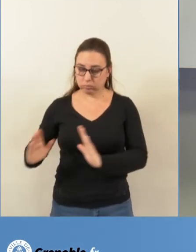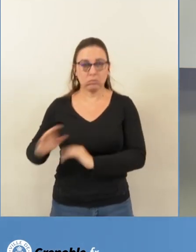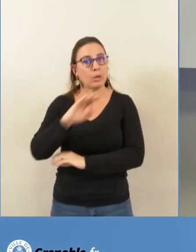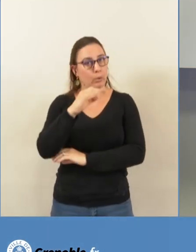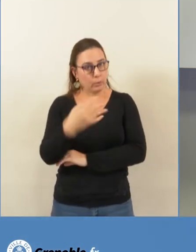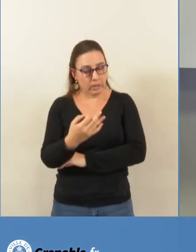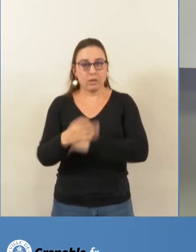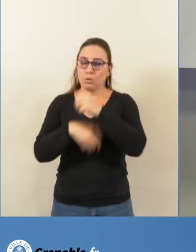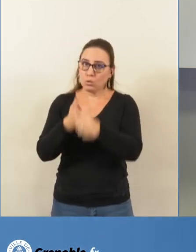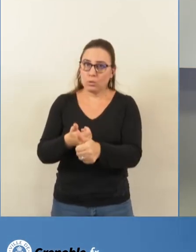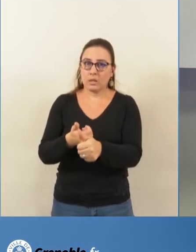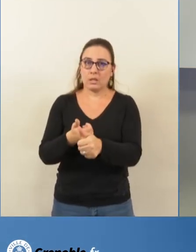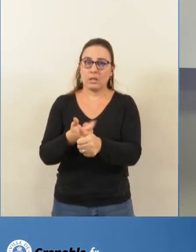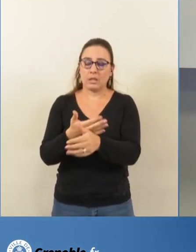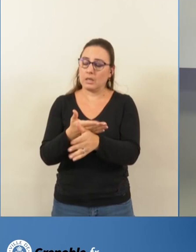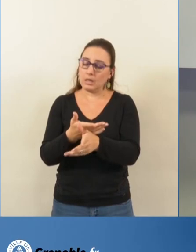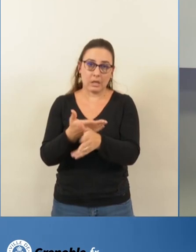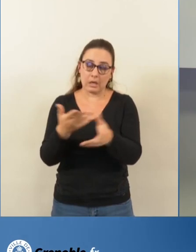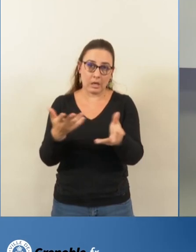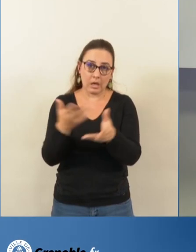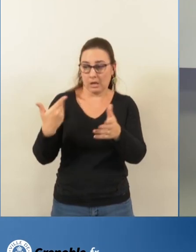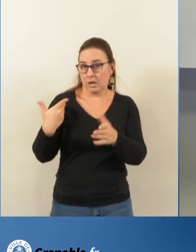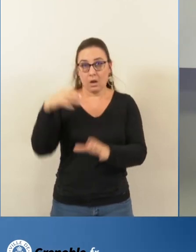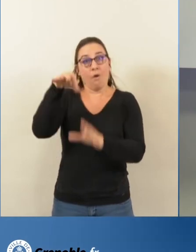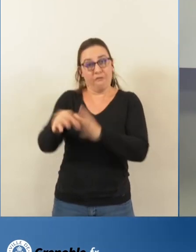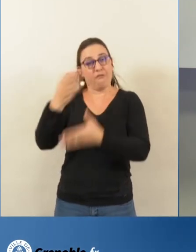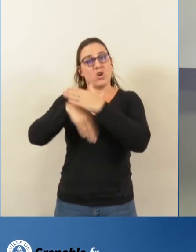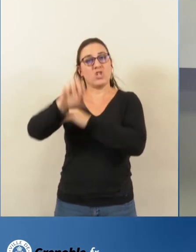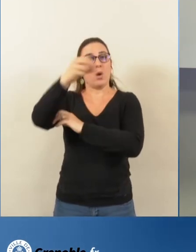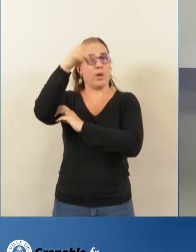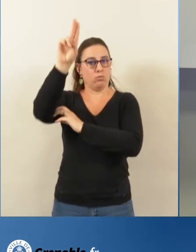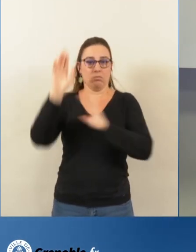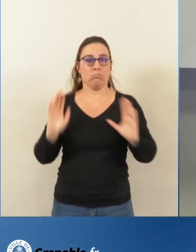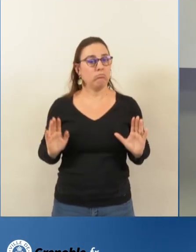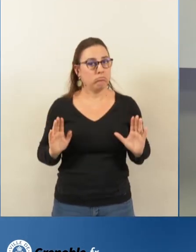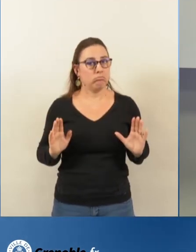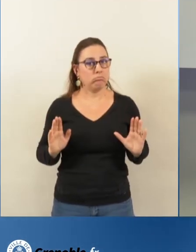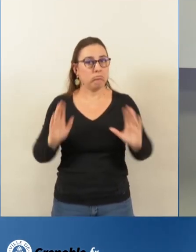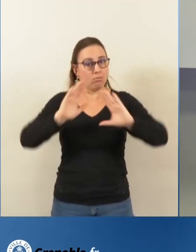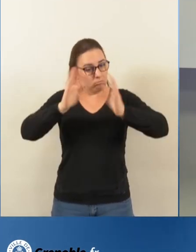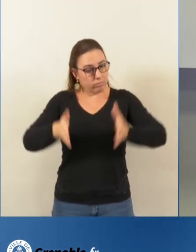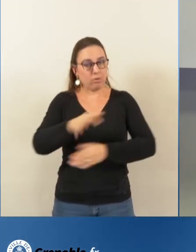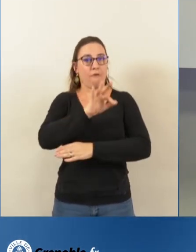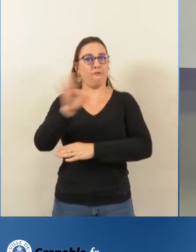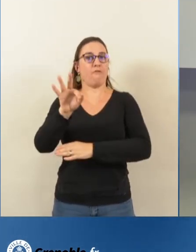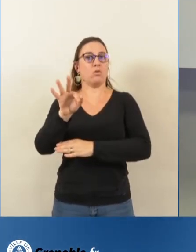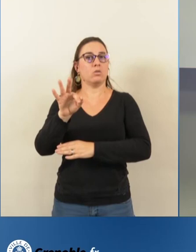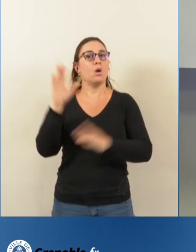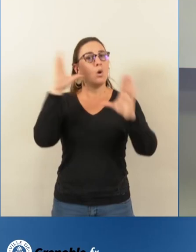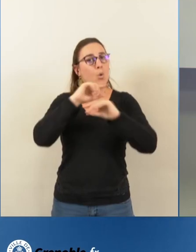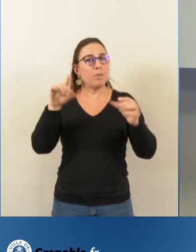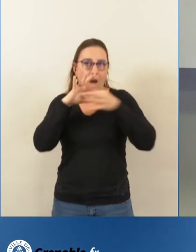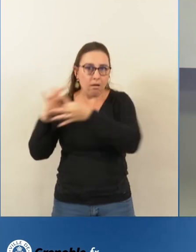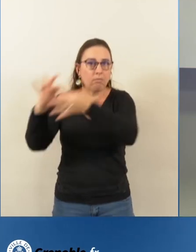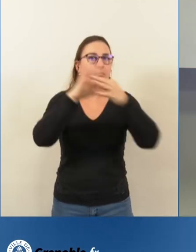des ce qui a été voté à l'ONU ce qui est la position de la France et je rappelle que dans nos coopérations